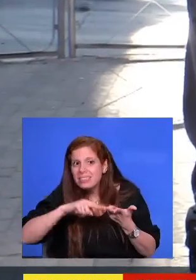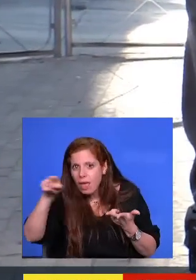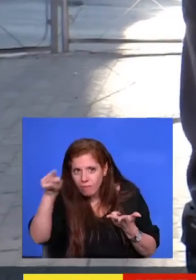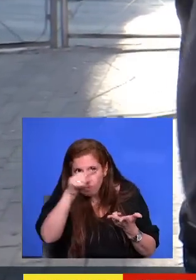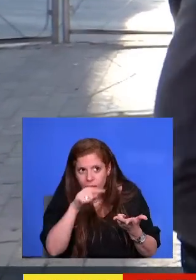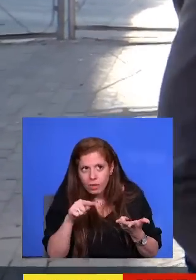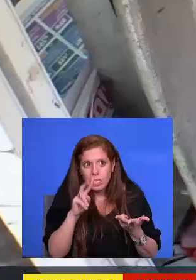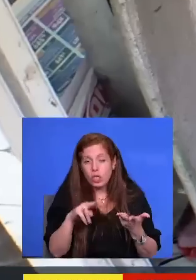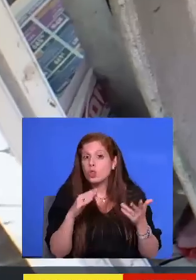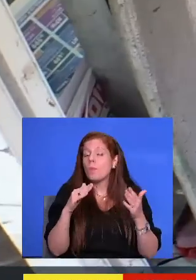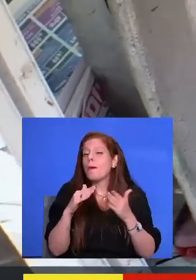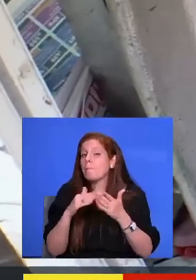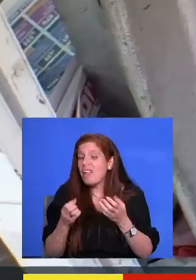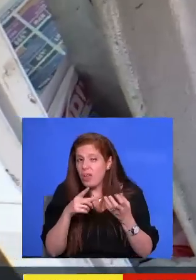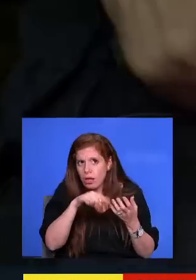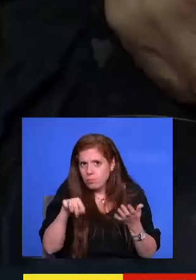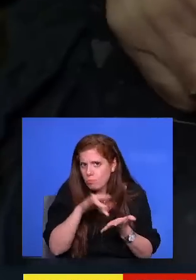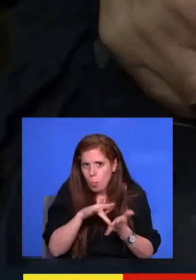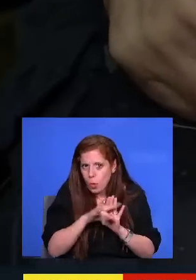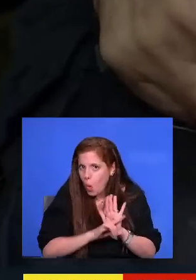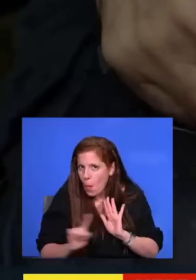יש לנו פה בבית וגן.